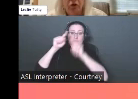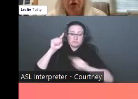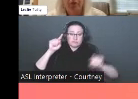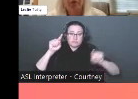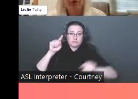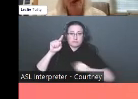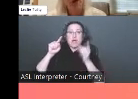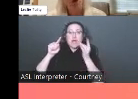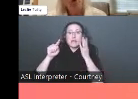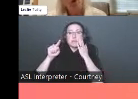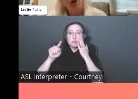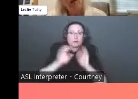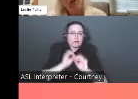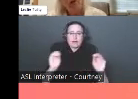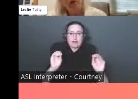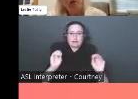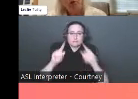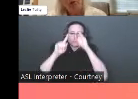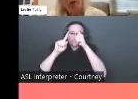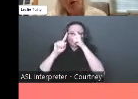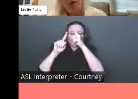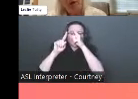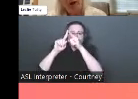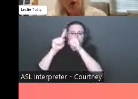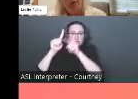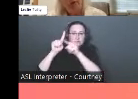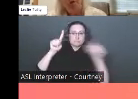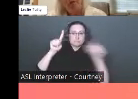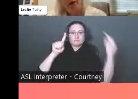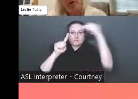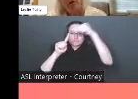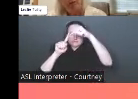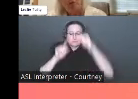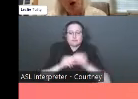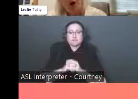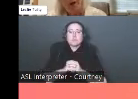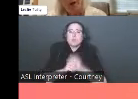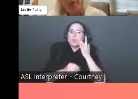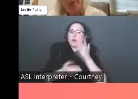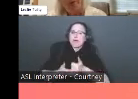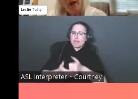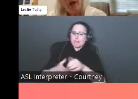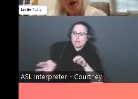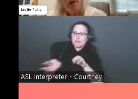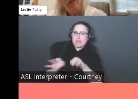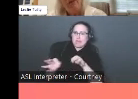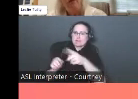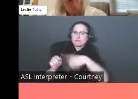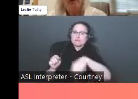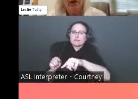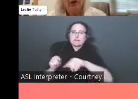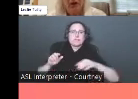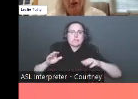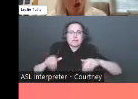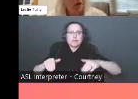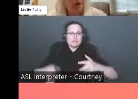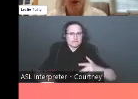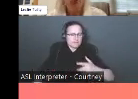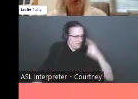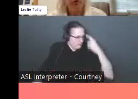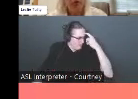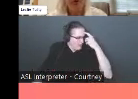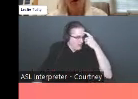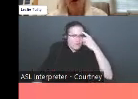n'y a pas de période de lune de miel dans leur relation. Ce qui est intéressant pour les femmes, c'est que cela les aide à expliquer